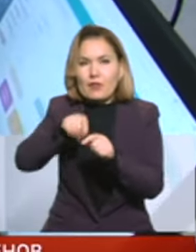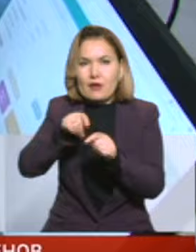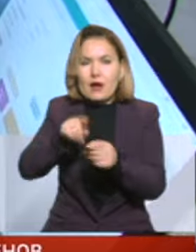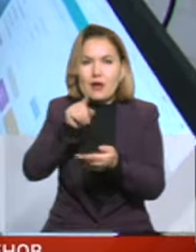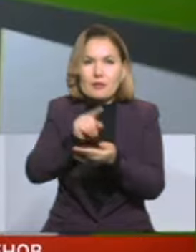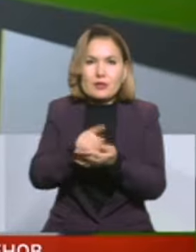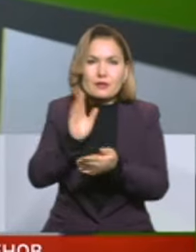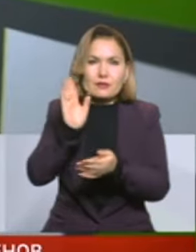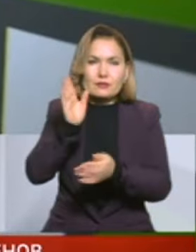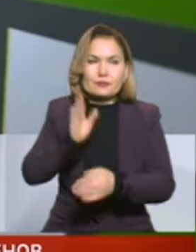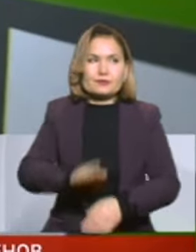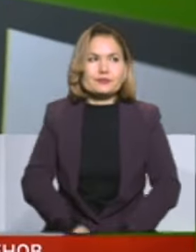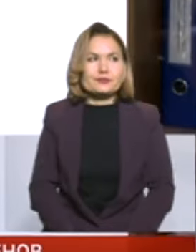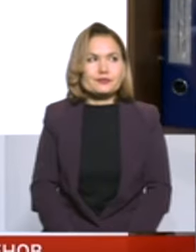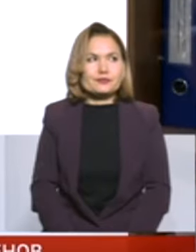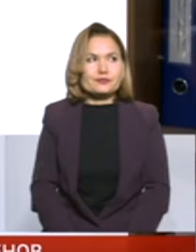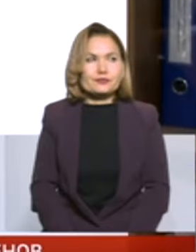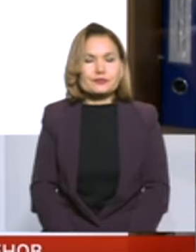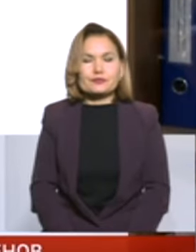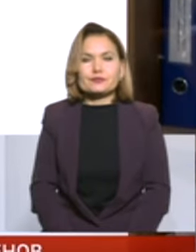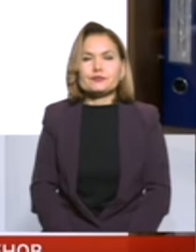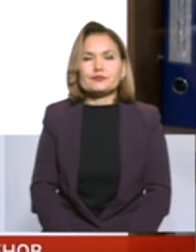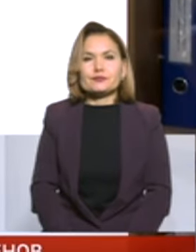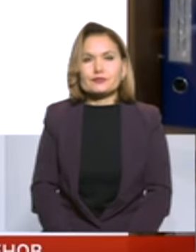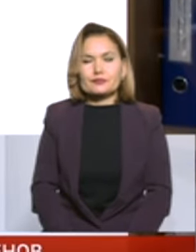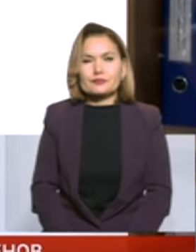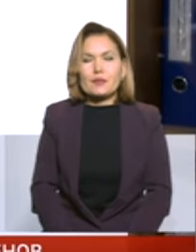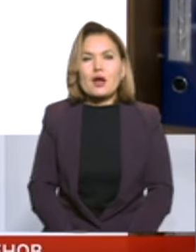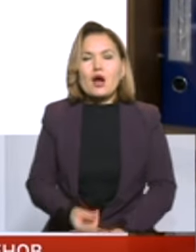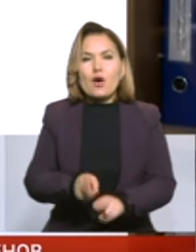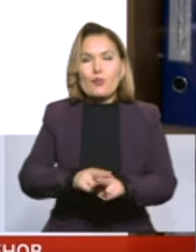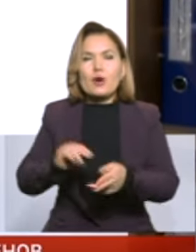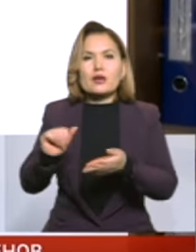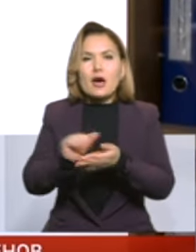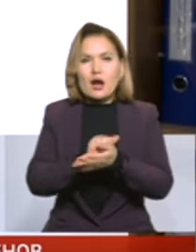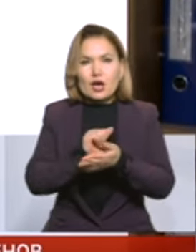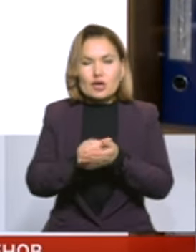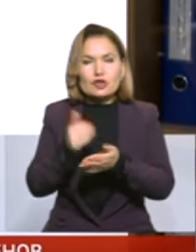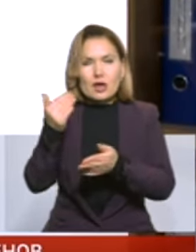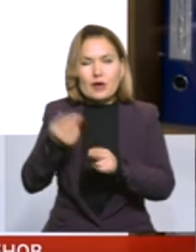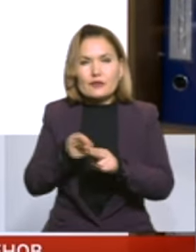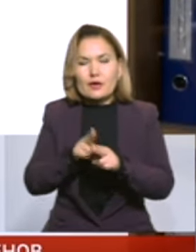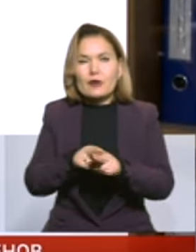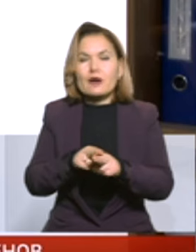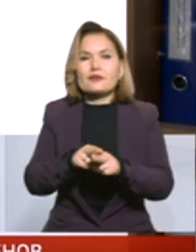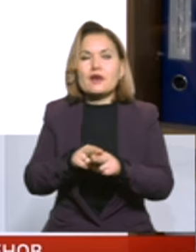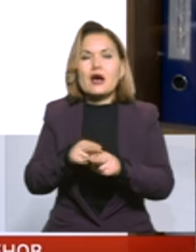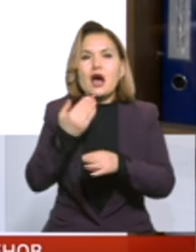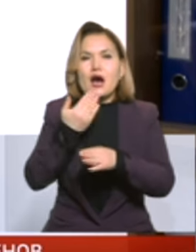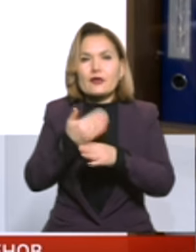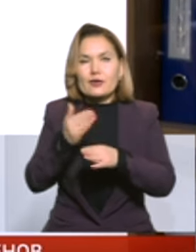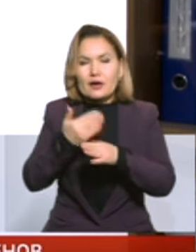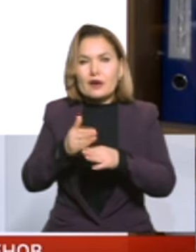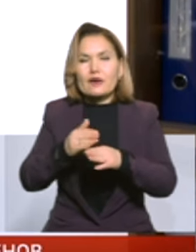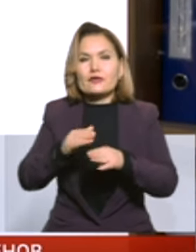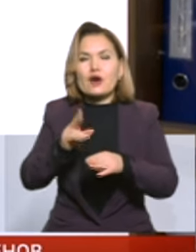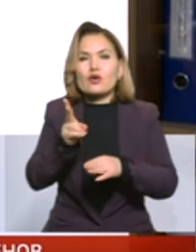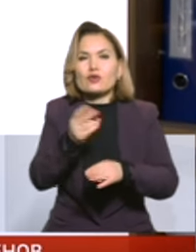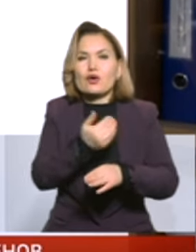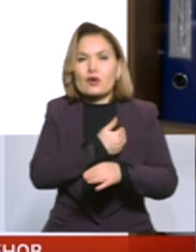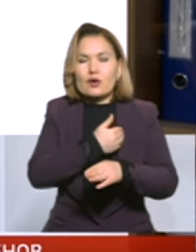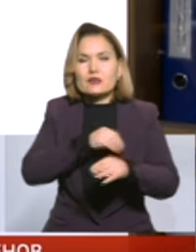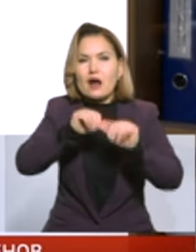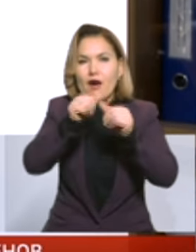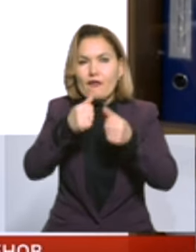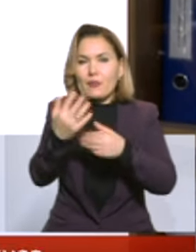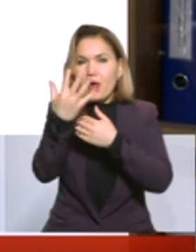аударылмайды. Биометрическая идентификация. Бұл құжат қарыз алушының жеке деректерін сақтау және жүйенің қауіпсіздігін күшейтуге